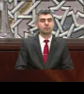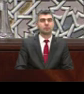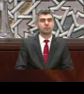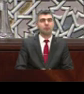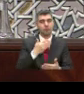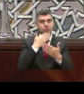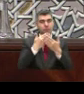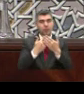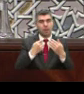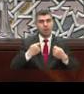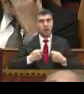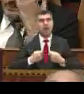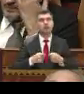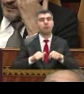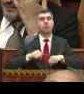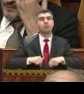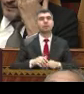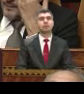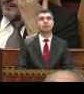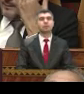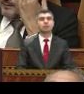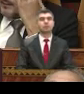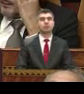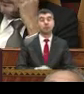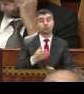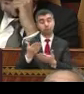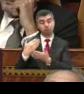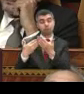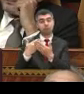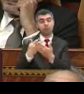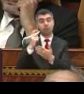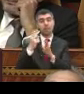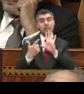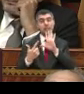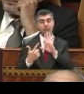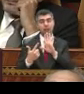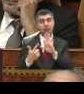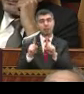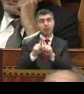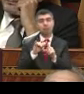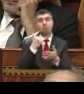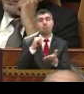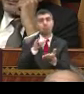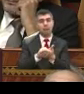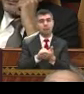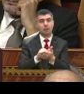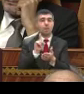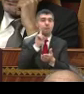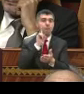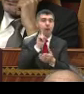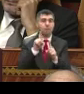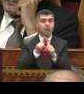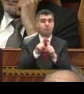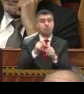رئيس، شكرا سيد الرئيس. السيد الوزير، في يوليوز الماضي فارقت الحياة السيدة حكيمة أيد زايد إثر